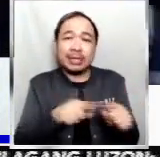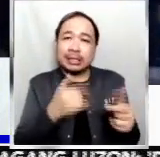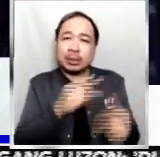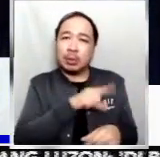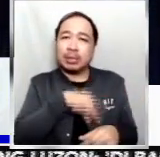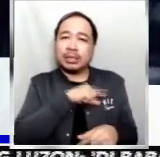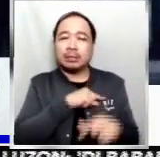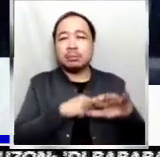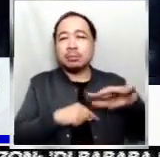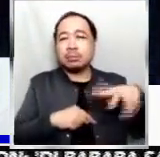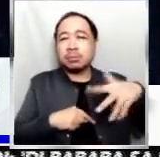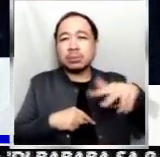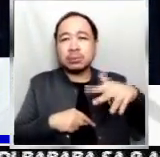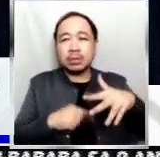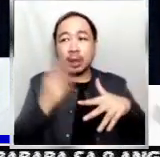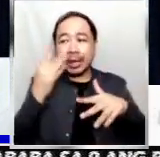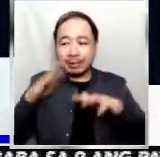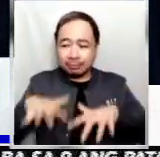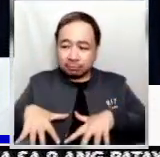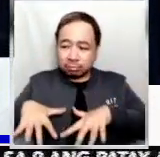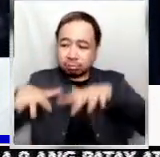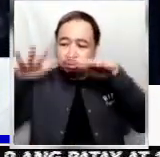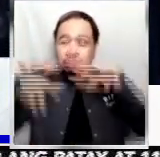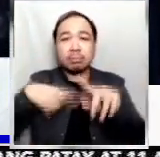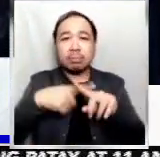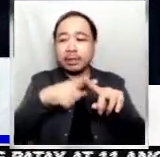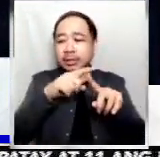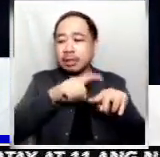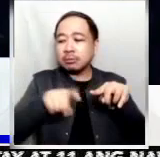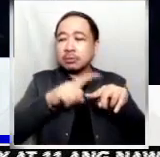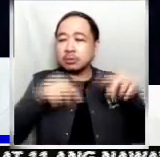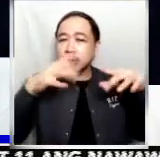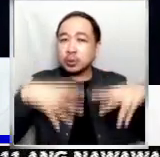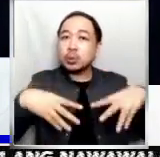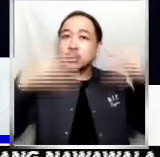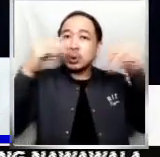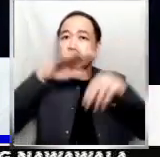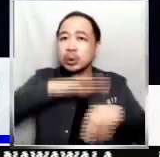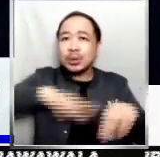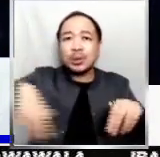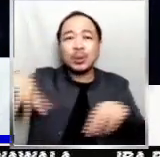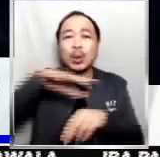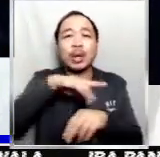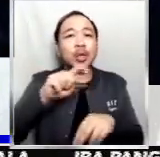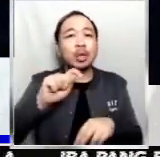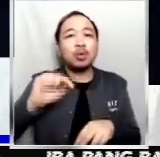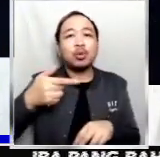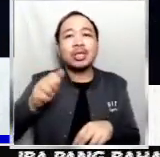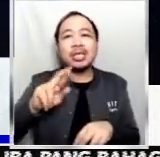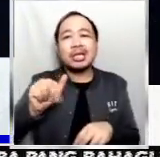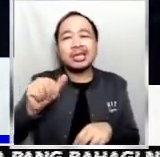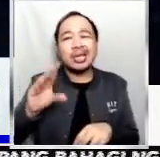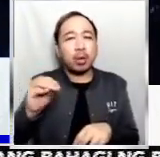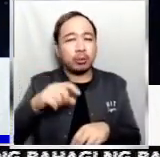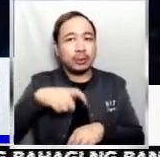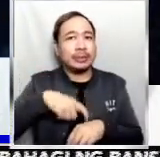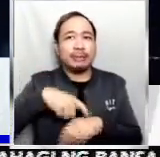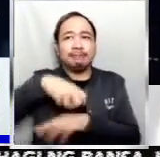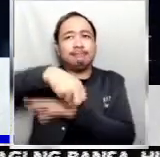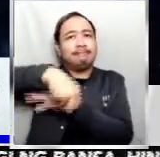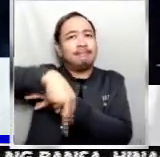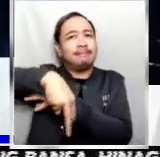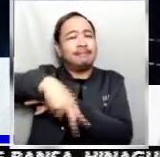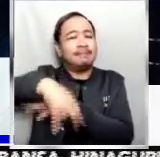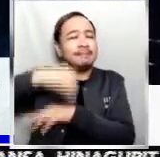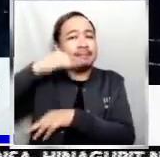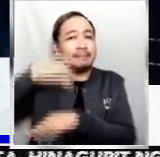Bukod sa baha, ay nawalan rin ng kuryente sa buong lungsod ng Tuguegarao eksakto alas 12 ng hating gabi-kagabi. Nakuhanan pa sa video